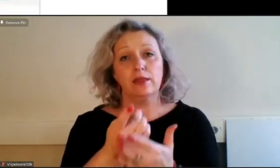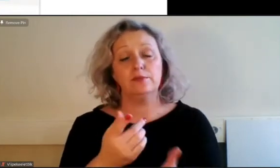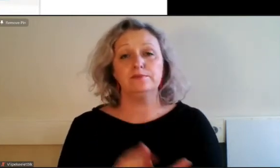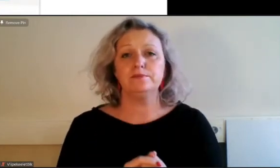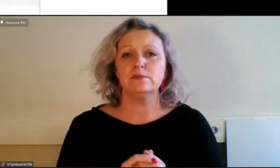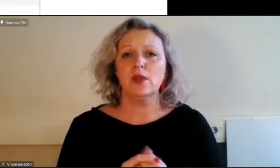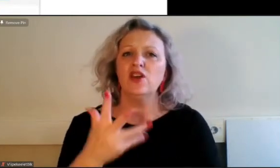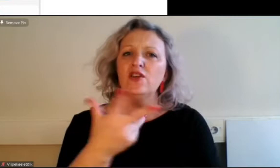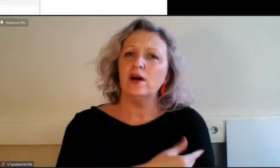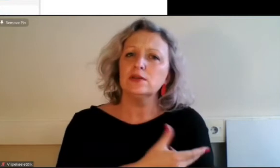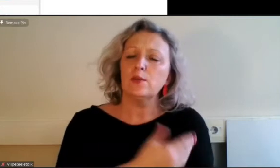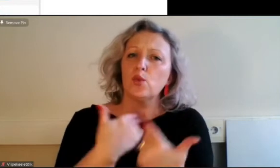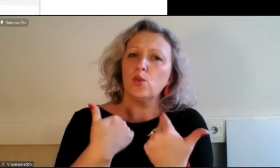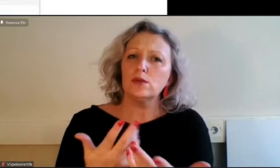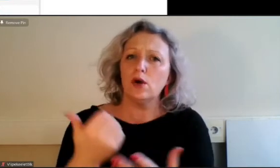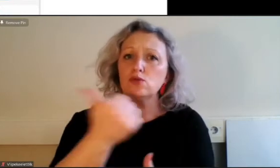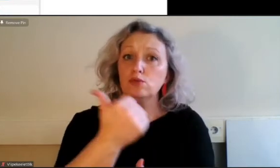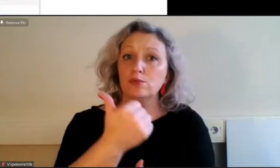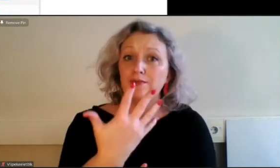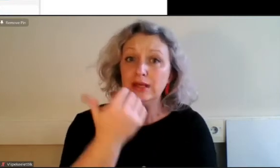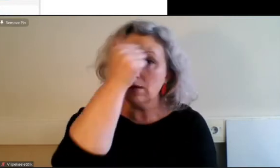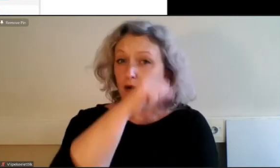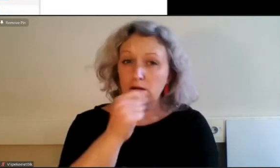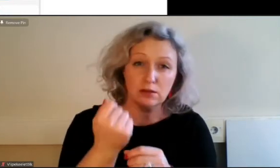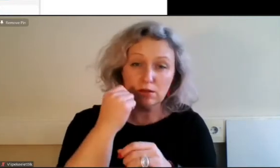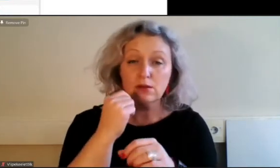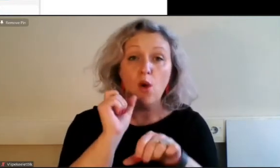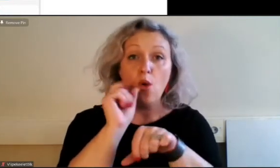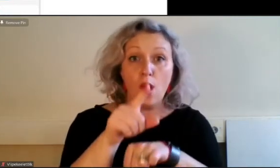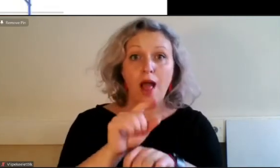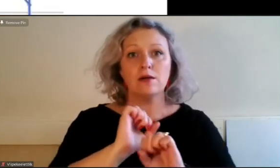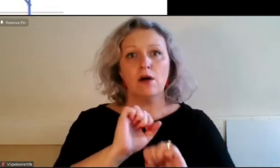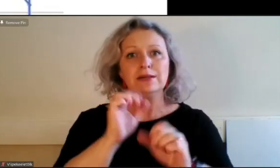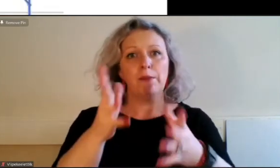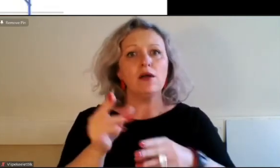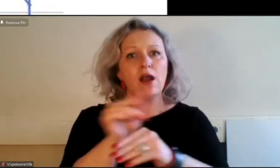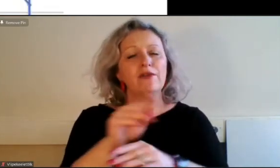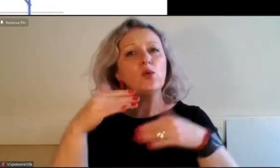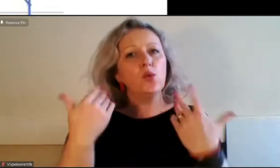aga ta pole enam sugugi ideaalne, nii nagu ta oli enne delta tulekut.